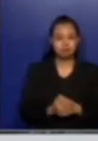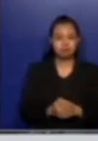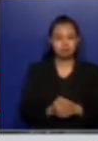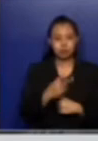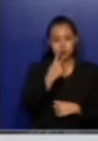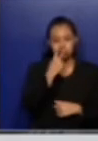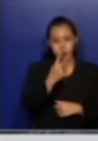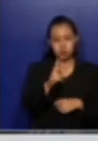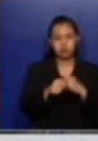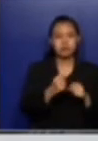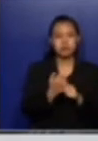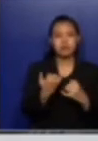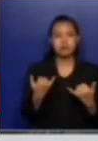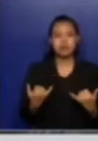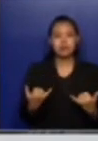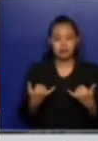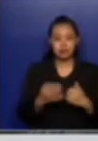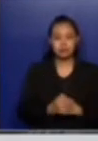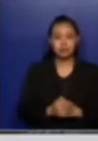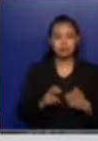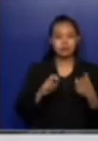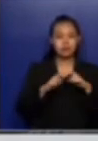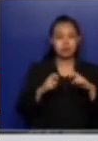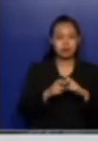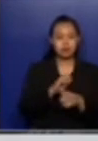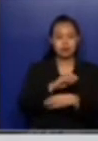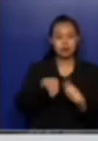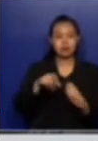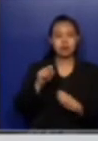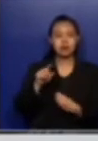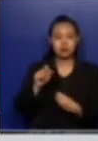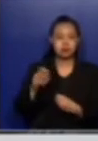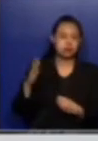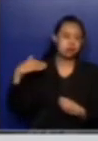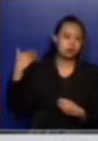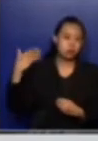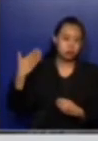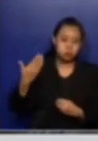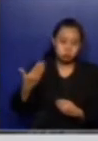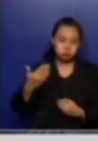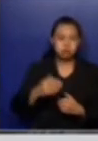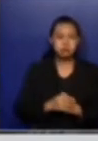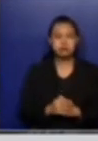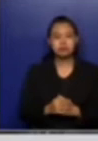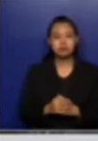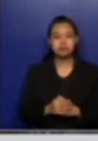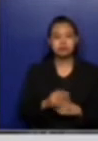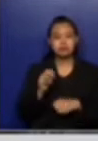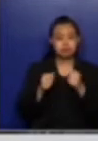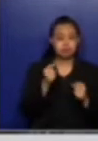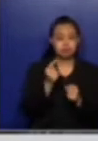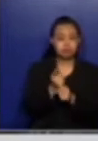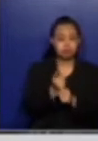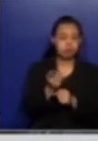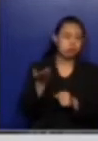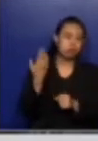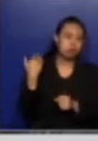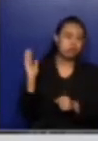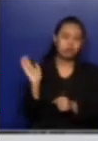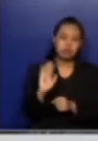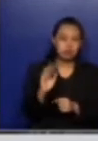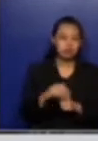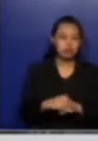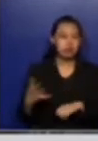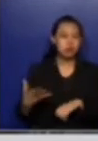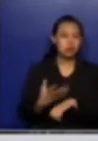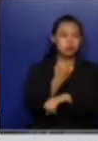าปีนี้ปัญหาเศรษฐกิจนะครับในปีที่ผ่านมานะครับคงไม่ใช่ปีเดียวนะครับตั้งแต่มีการรัฐประหาร